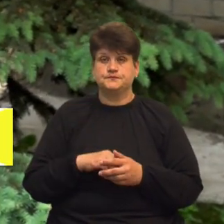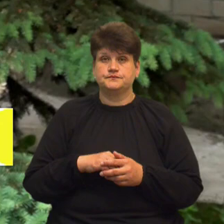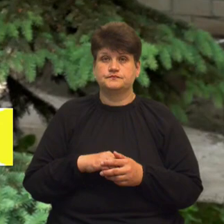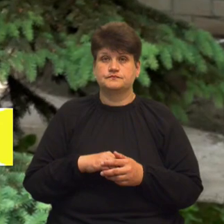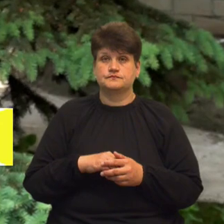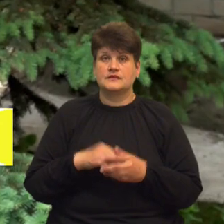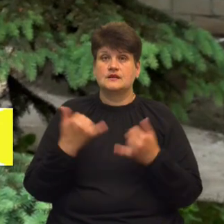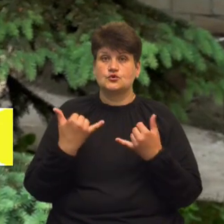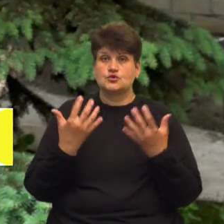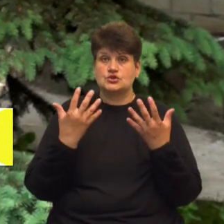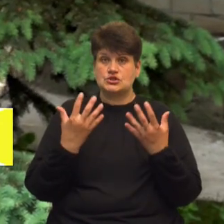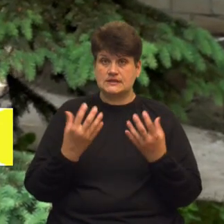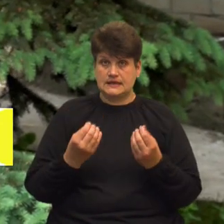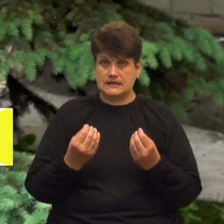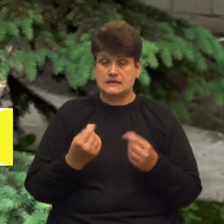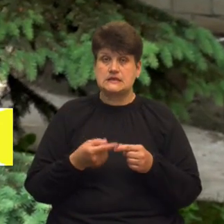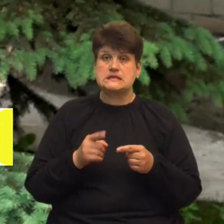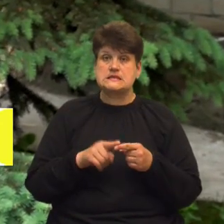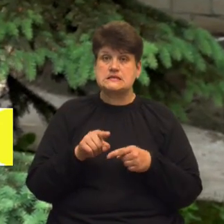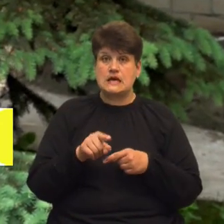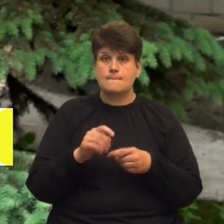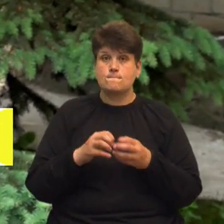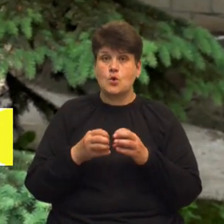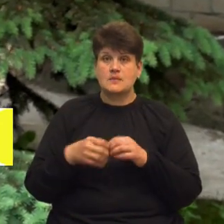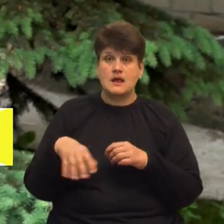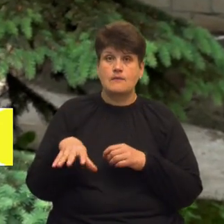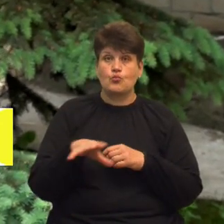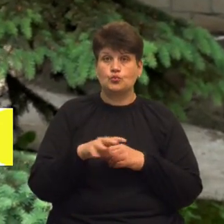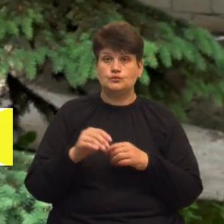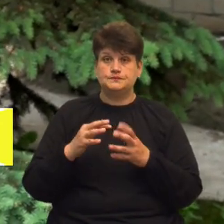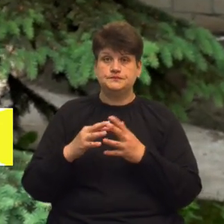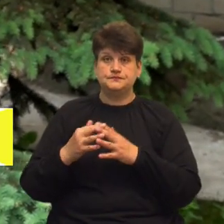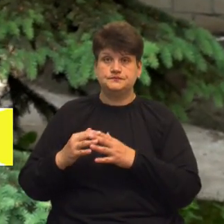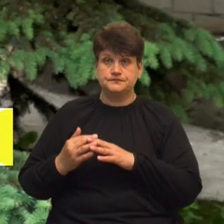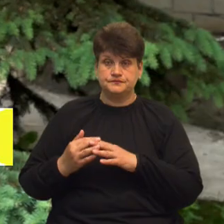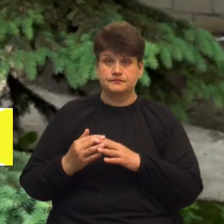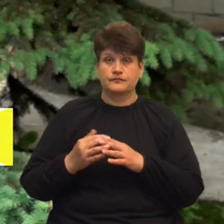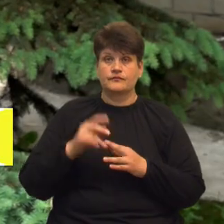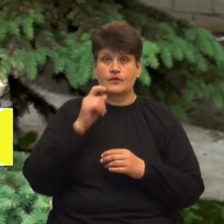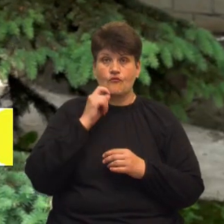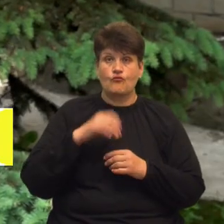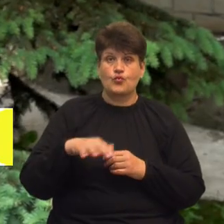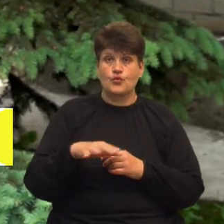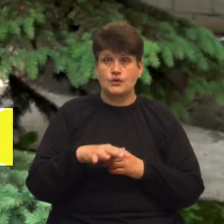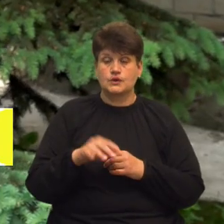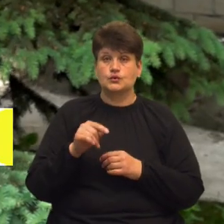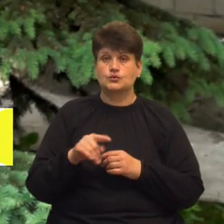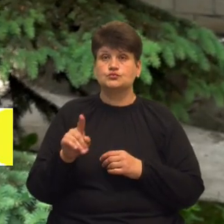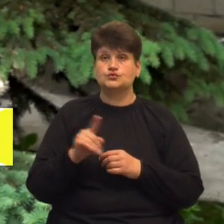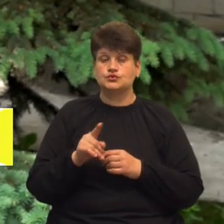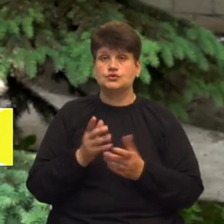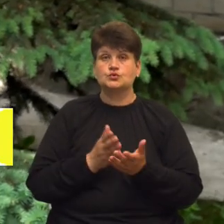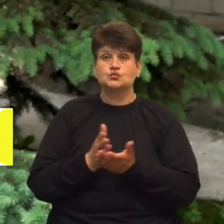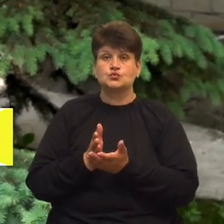на нинішній день це проблема усіх населених пунктів у межах України, тому що